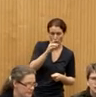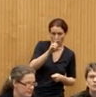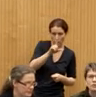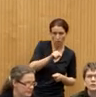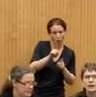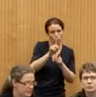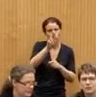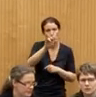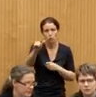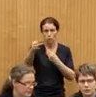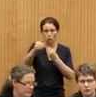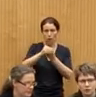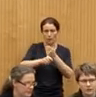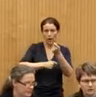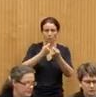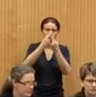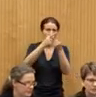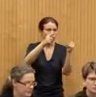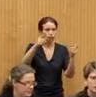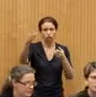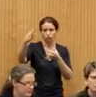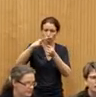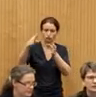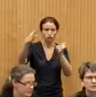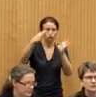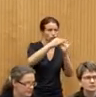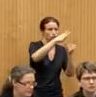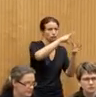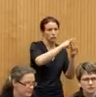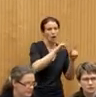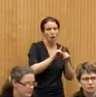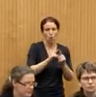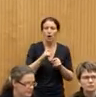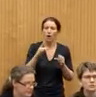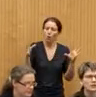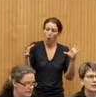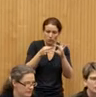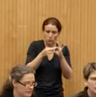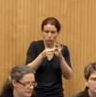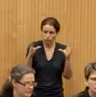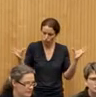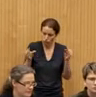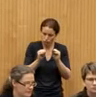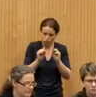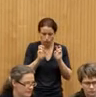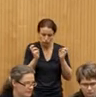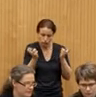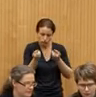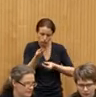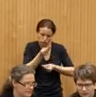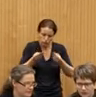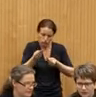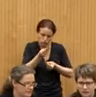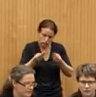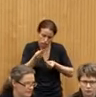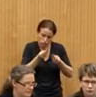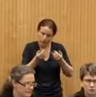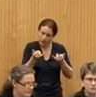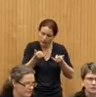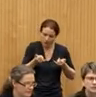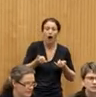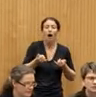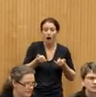Mhm. Und da haben wir dann immer Kooperationsseminare, so einzelne Sitzungen, wo sie uns anfragen, bei uns an der